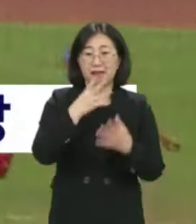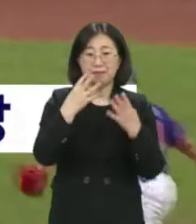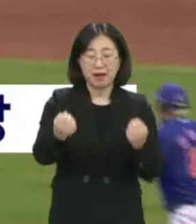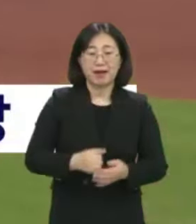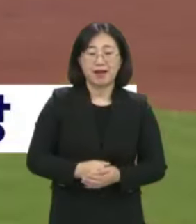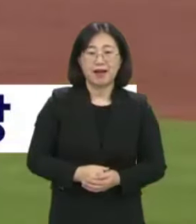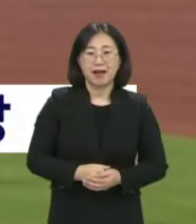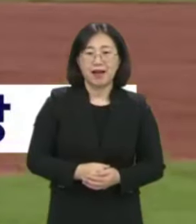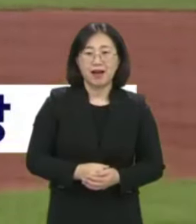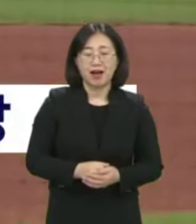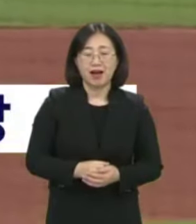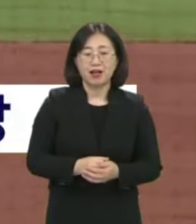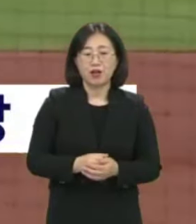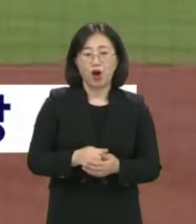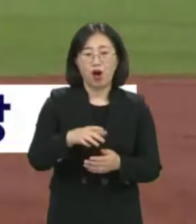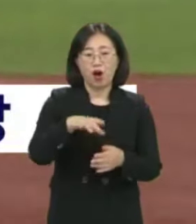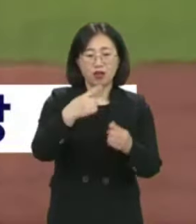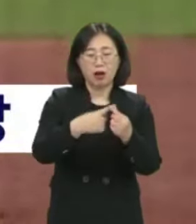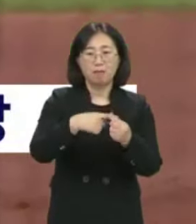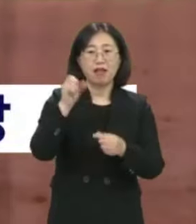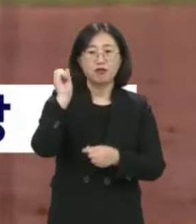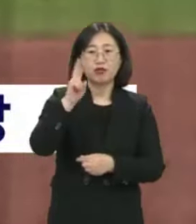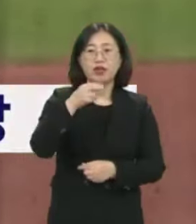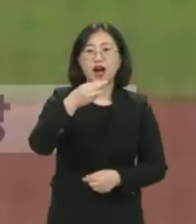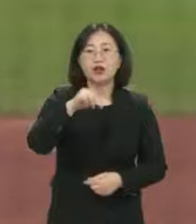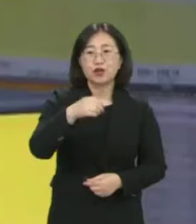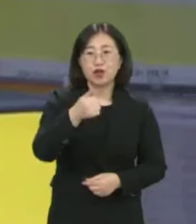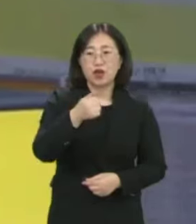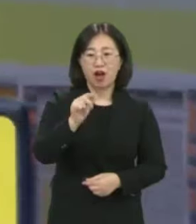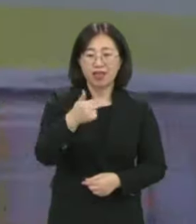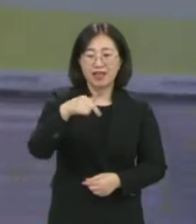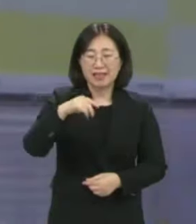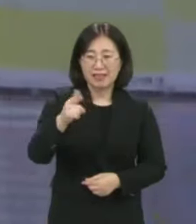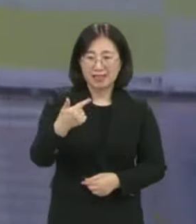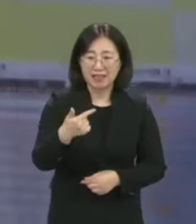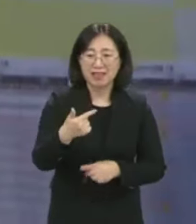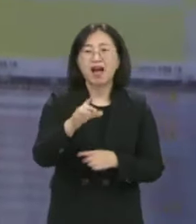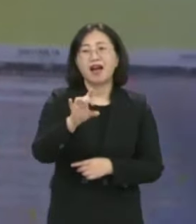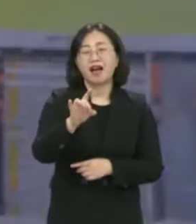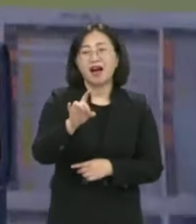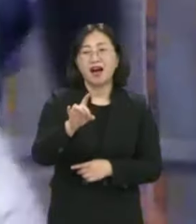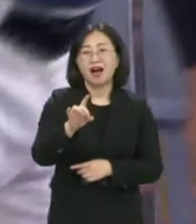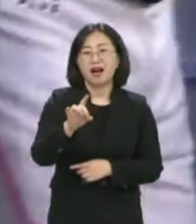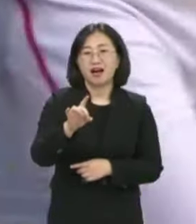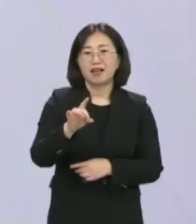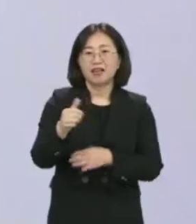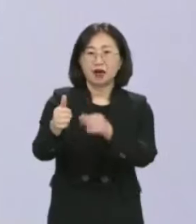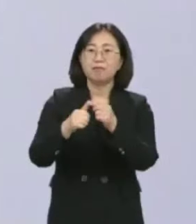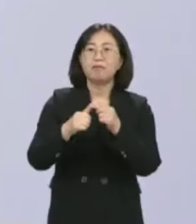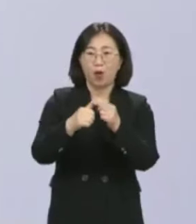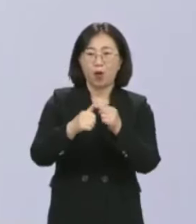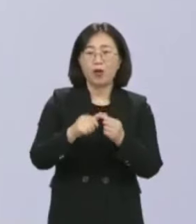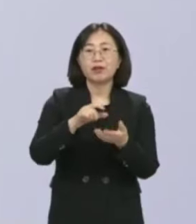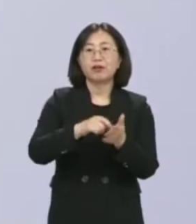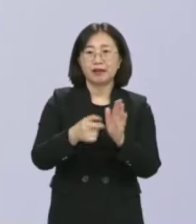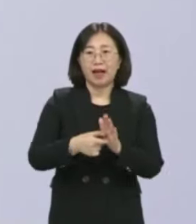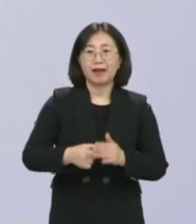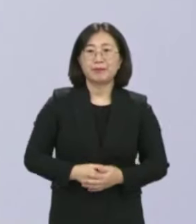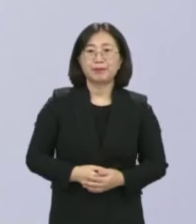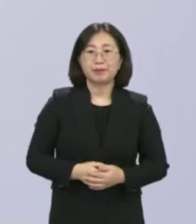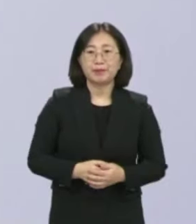또 정 이을 채운 선발투수가 류현진 한명이었던 정 는 영입이었다 평가가 나옵니다 유격수